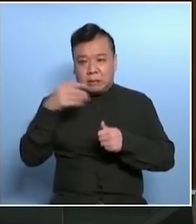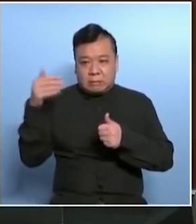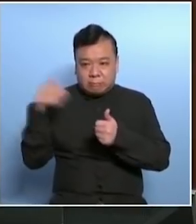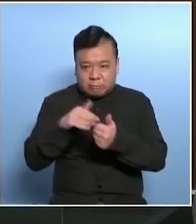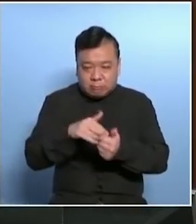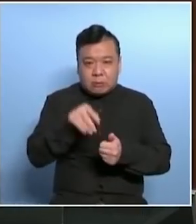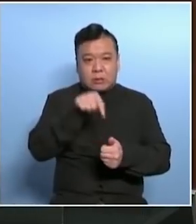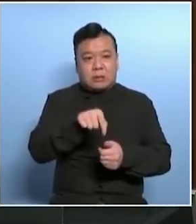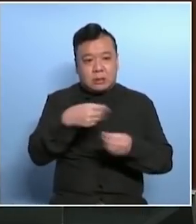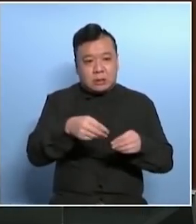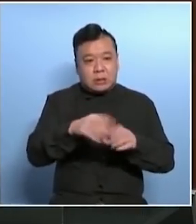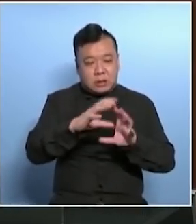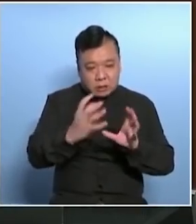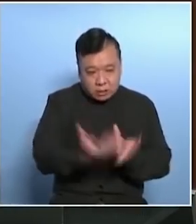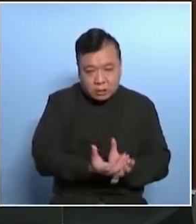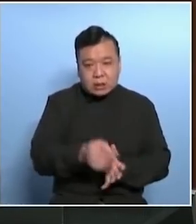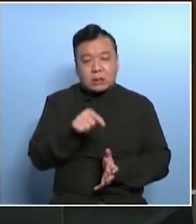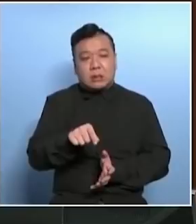咧，